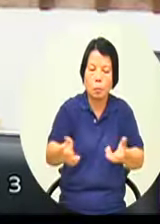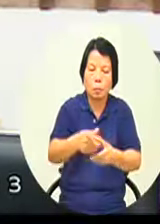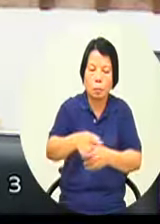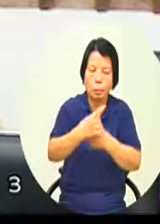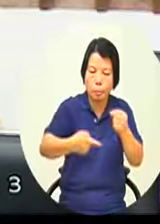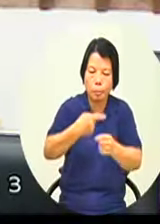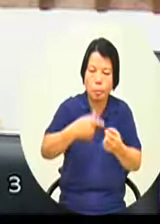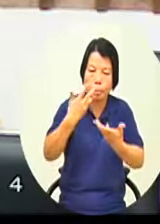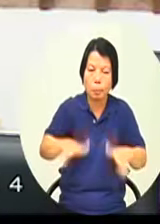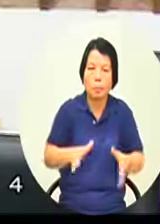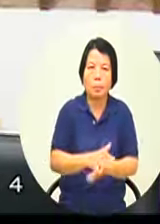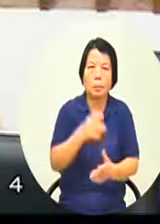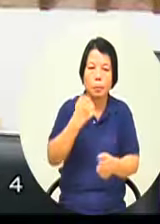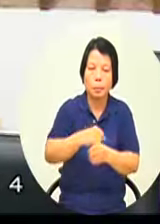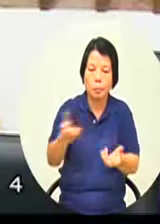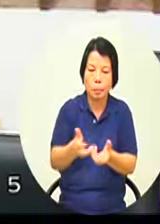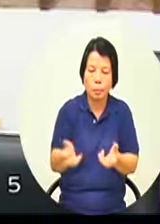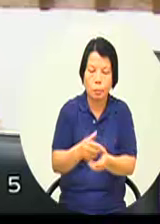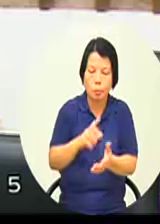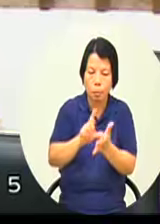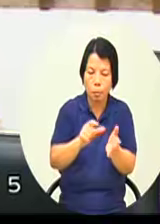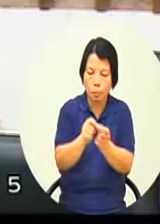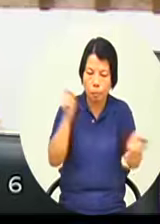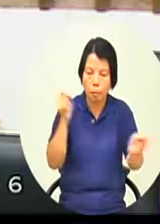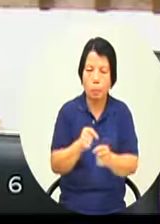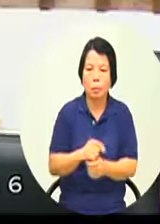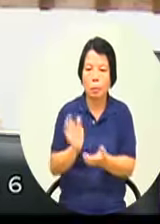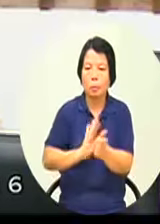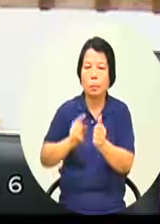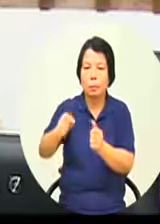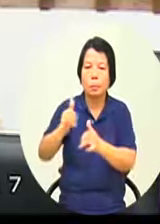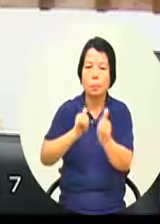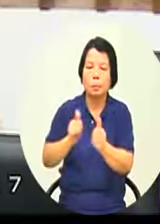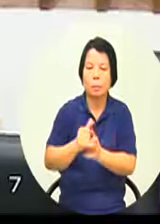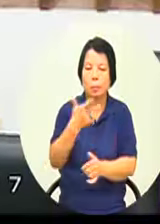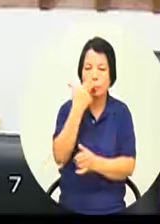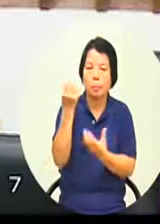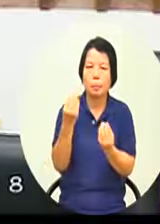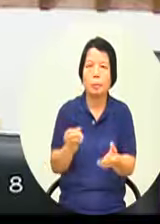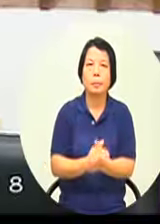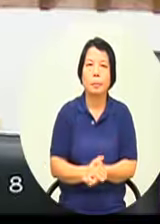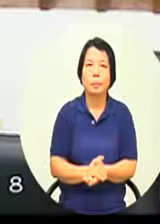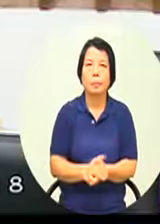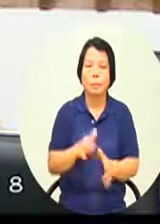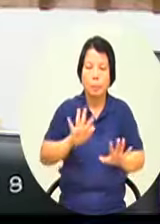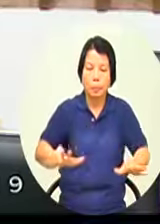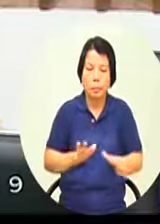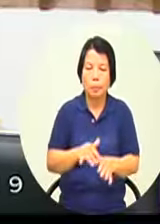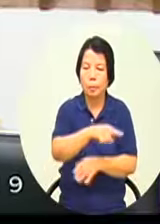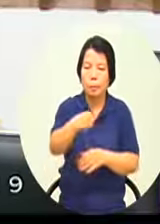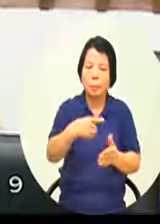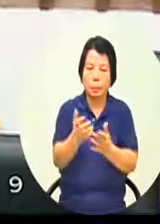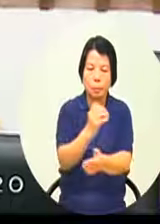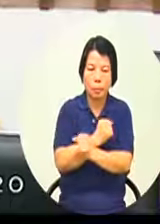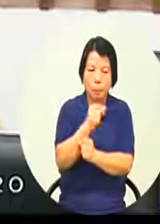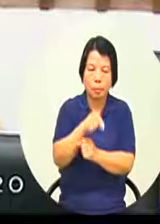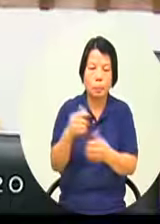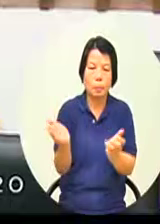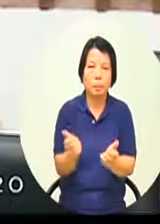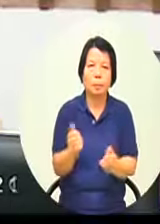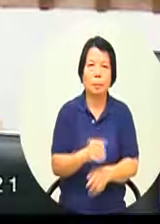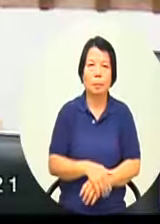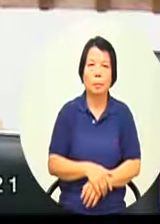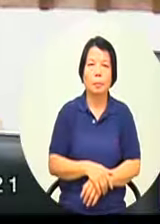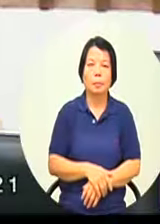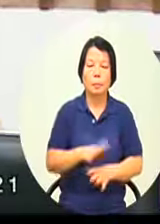施工的工作期间越长哦，造成民众越不方便哦。就是说，在现在大家已经注意到这个问题，那